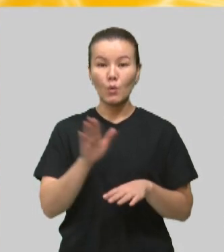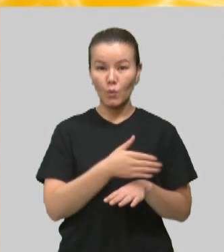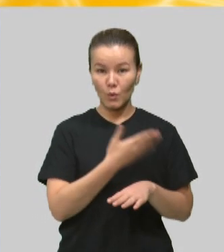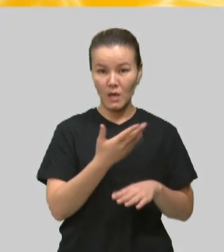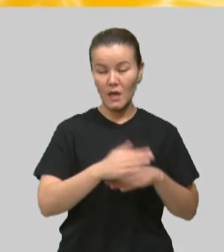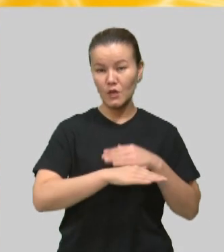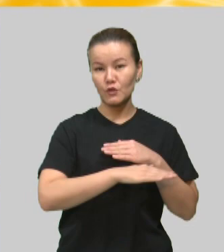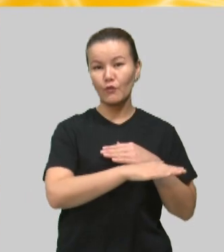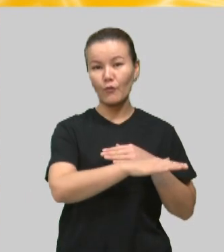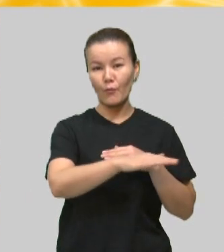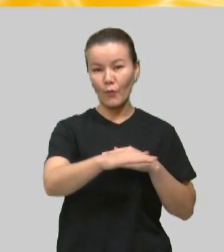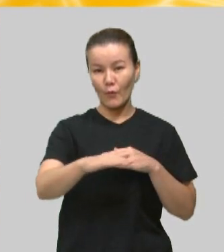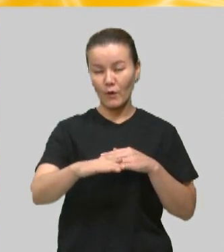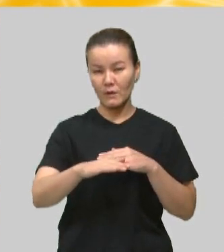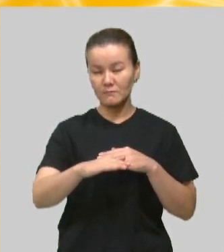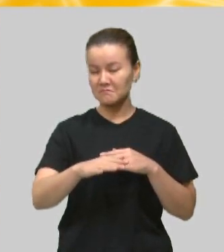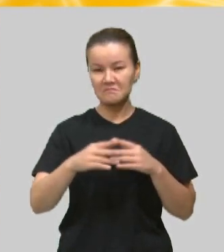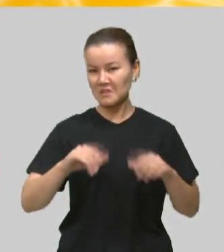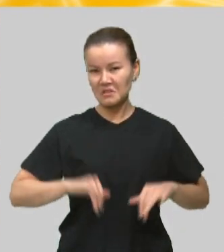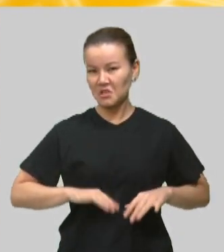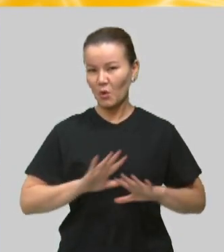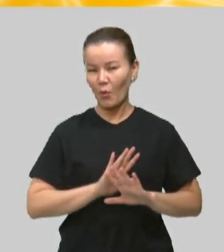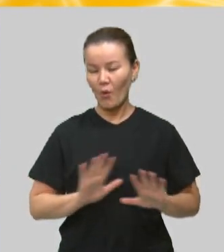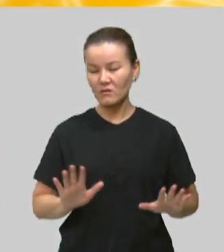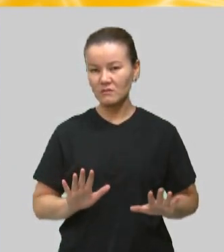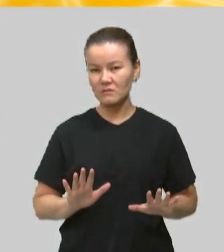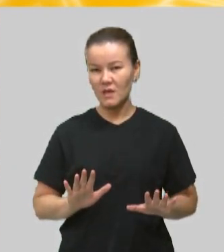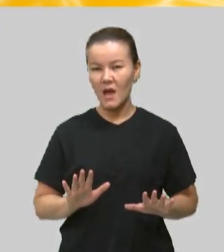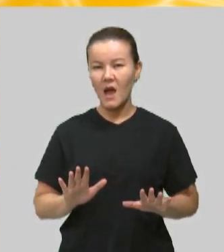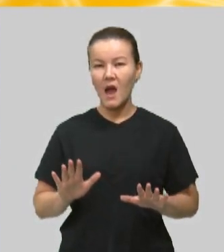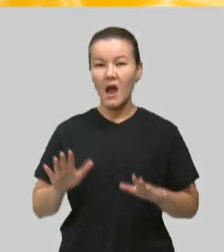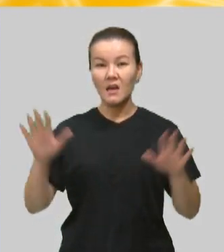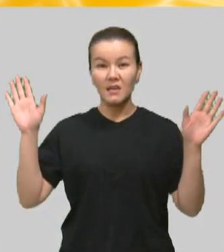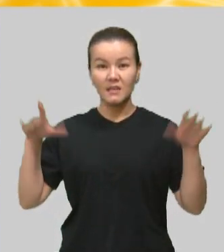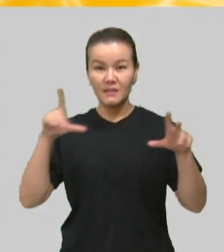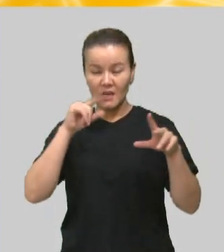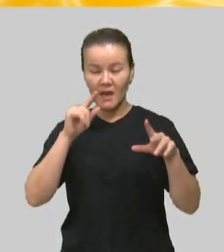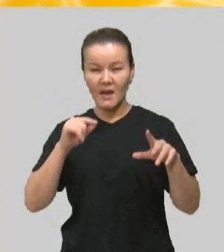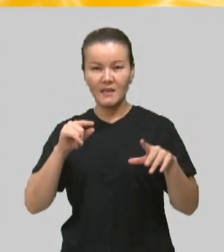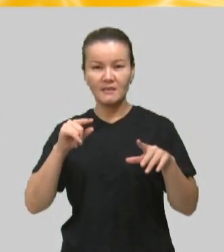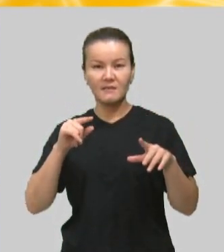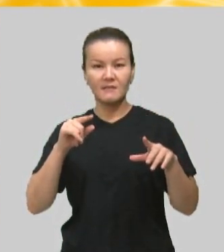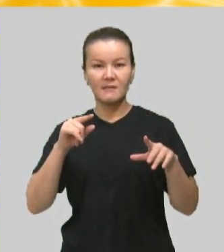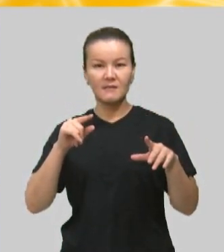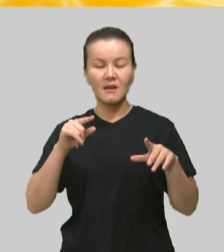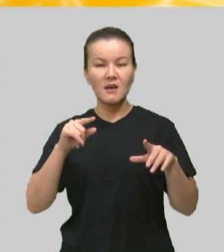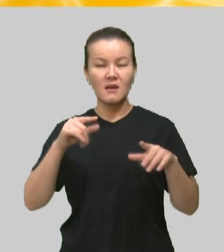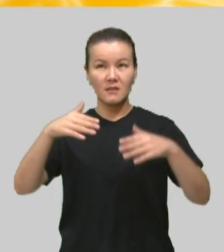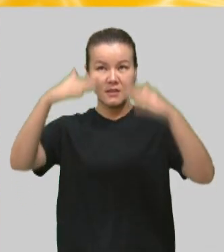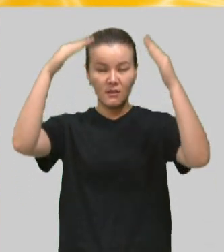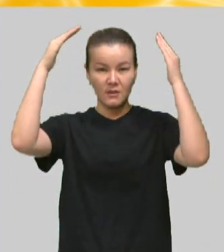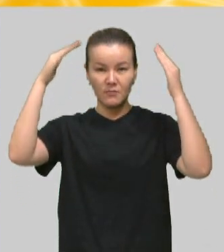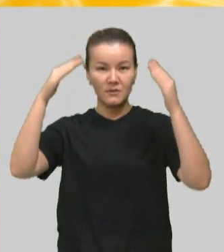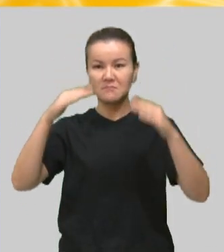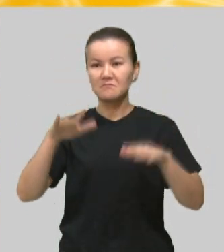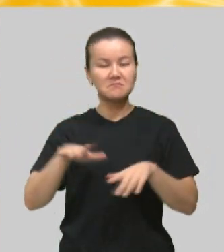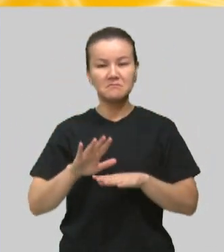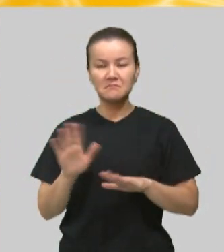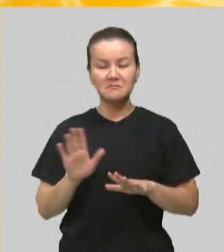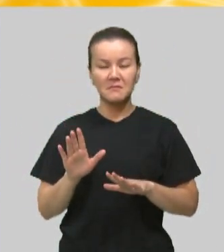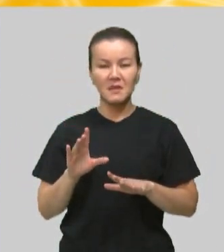Гуляет в поле, да не конь. Летает на воле, да не птица.